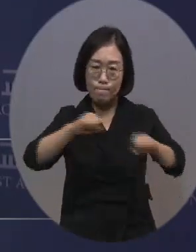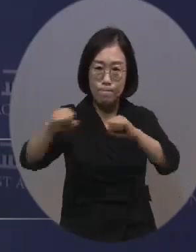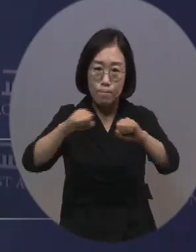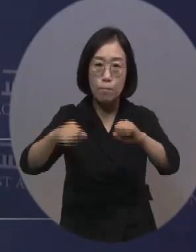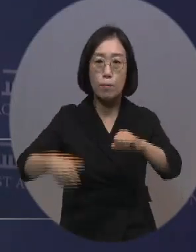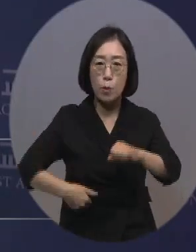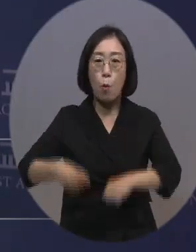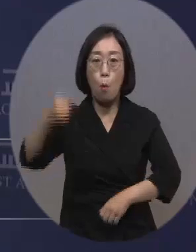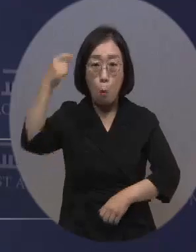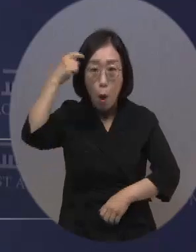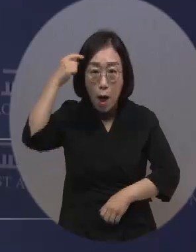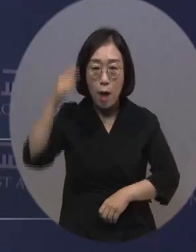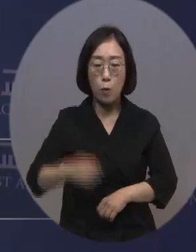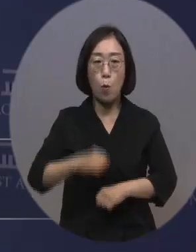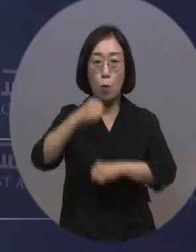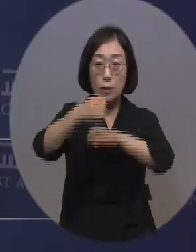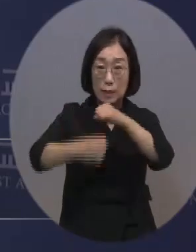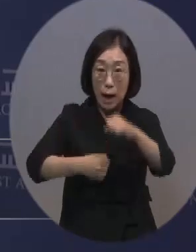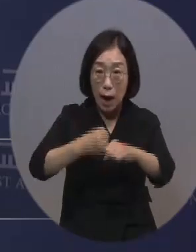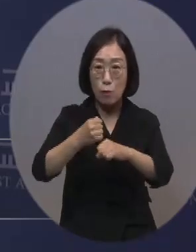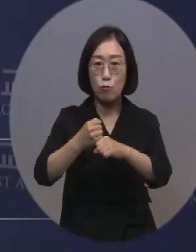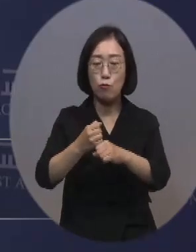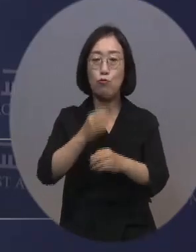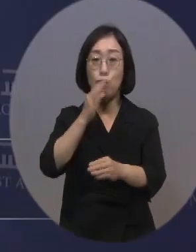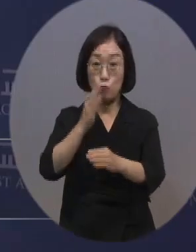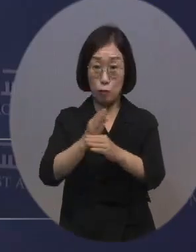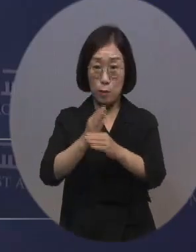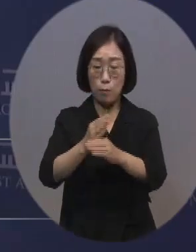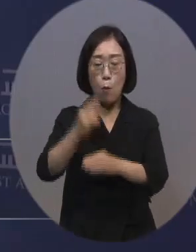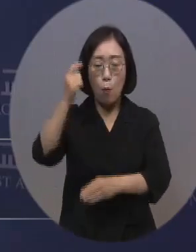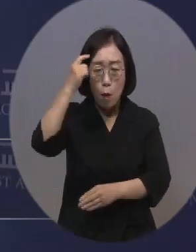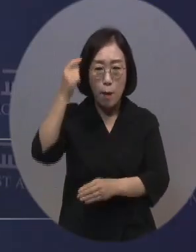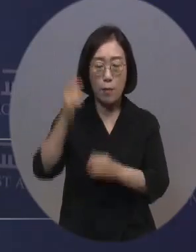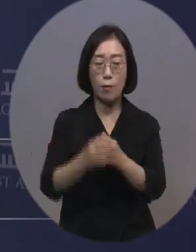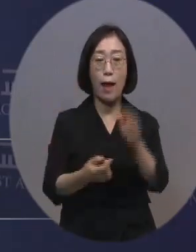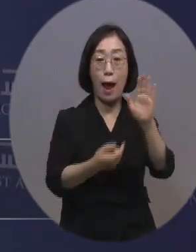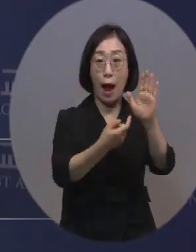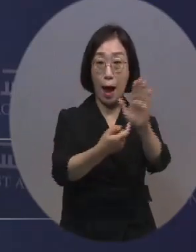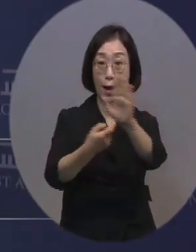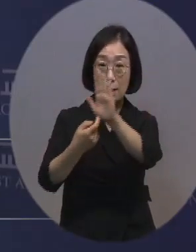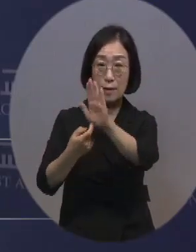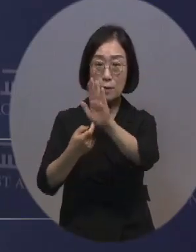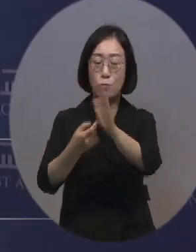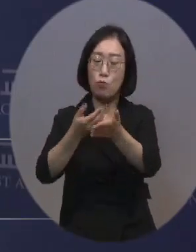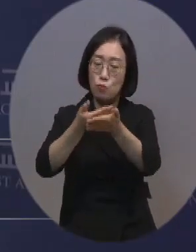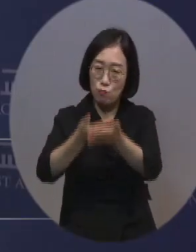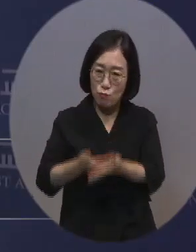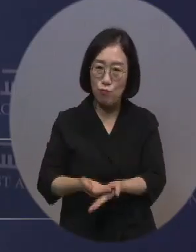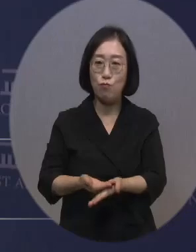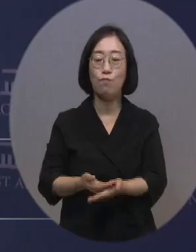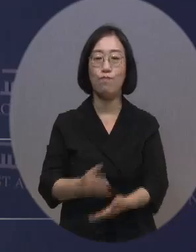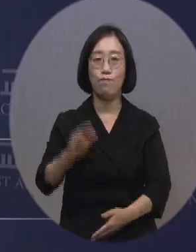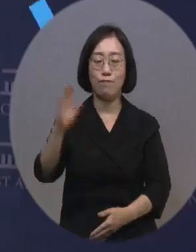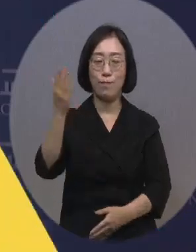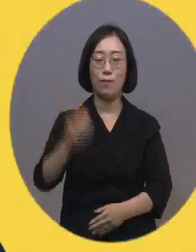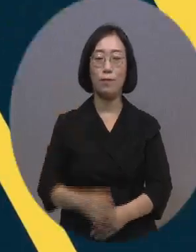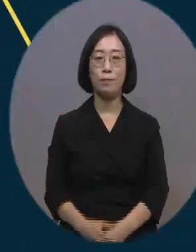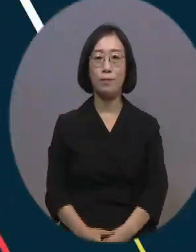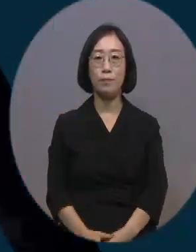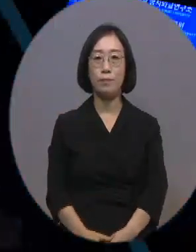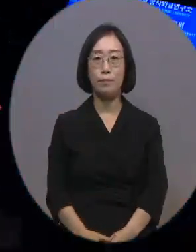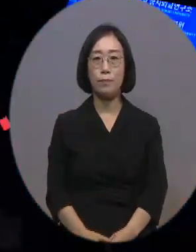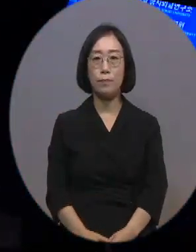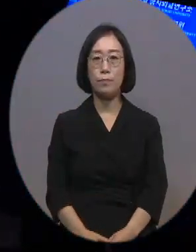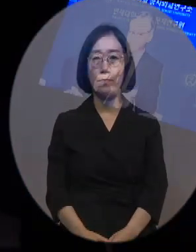자유, 민주 중심으로 통일이 돼야 하는지를 우리가 널리 알리는 그런 중요한 계기입니다.